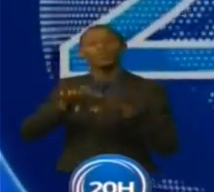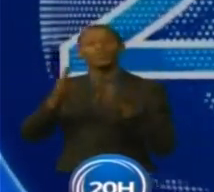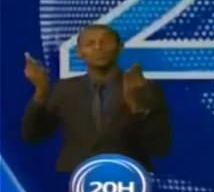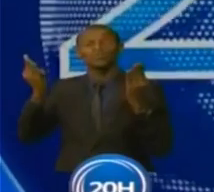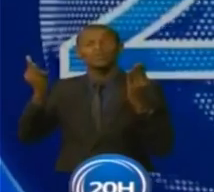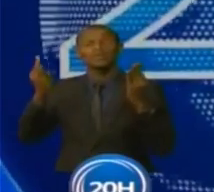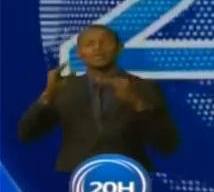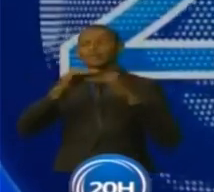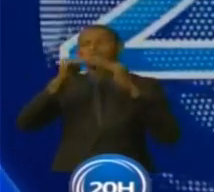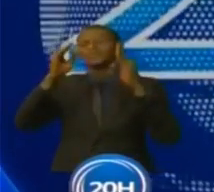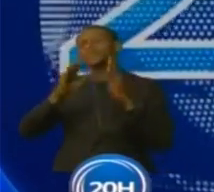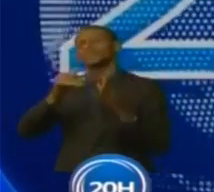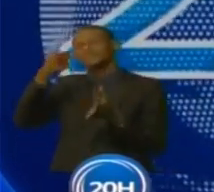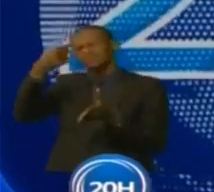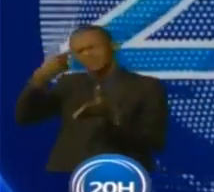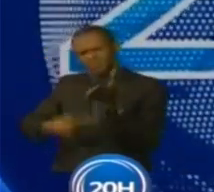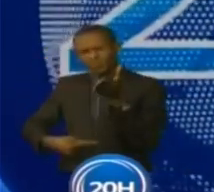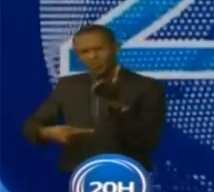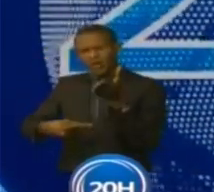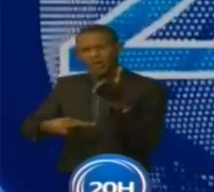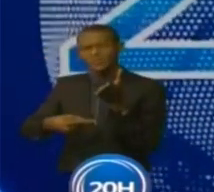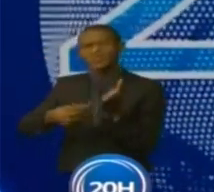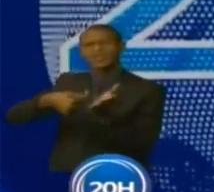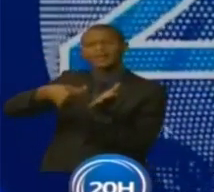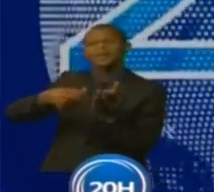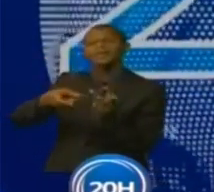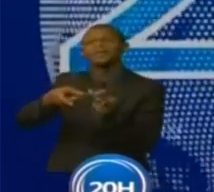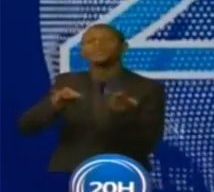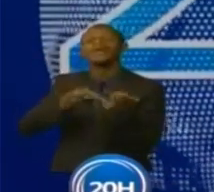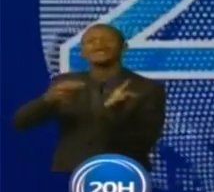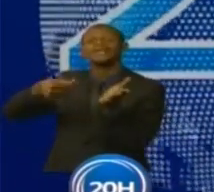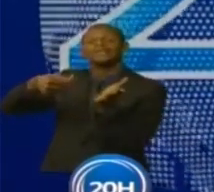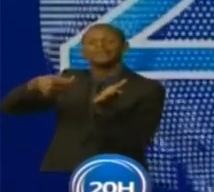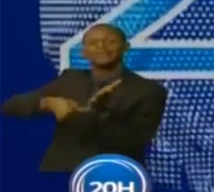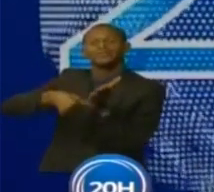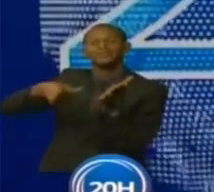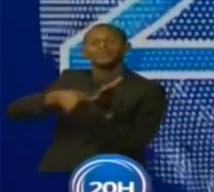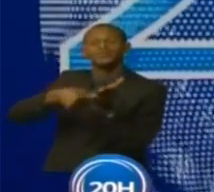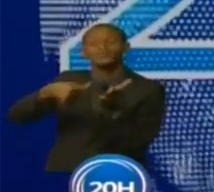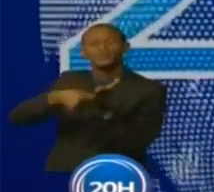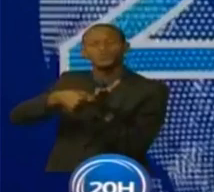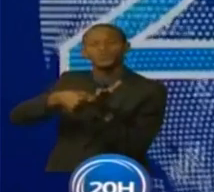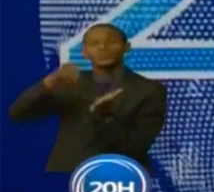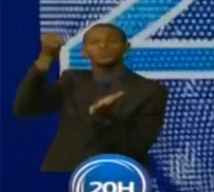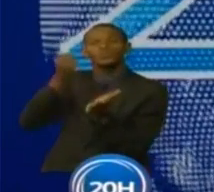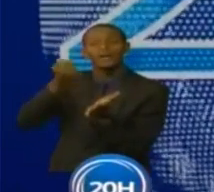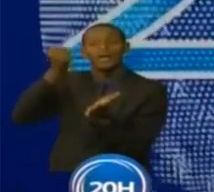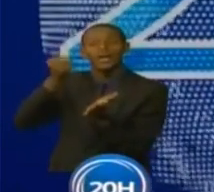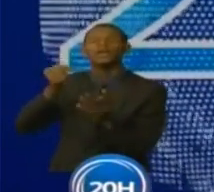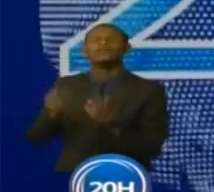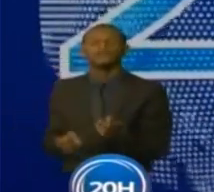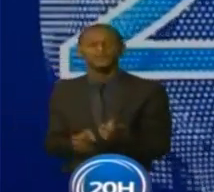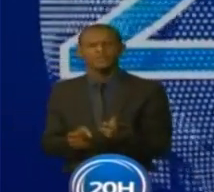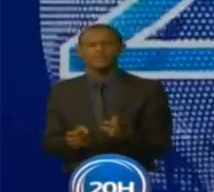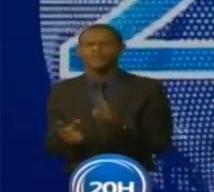aussi inauguré le port sec de Sakania, une grande infrastructure d'une superficie